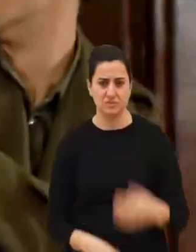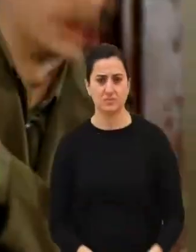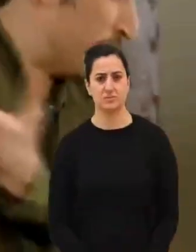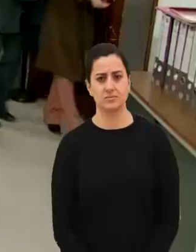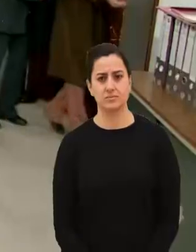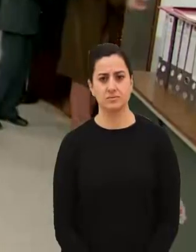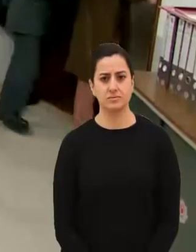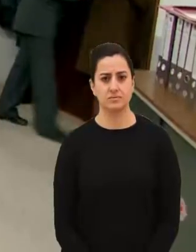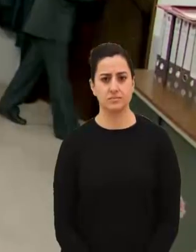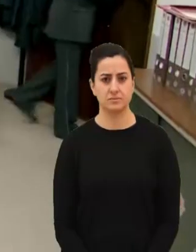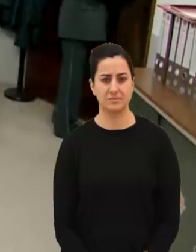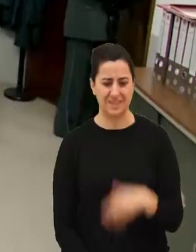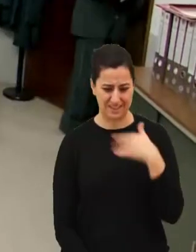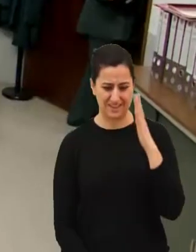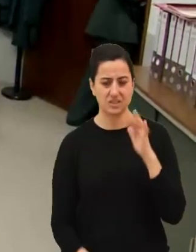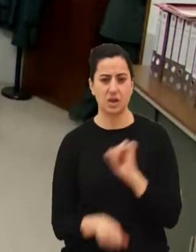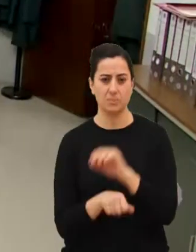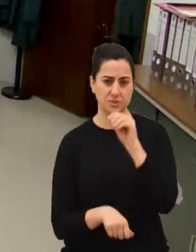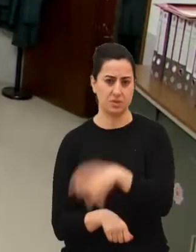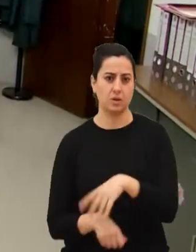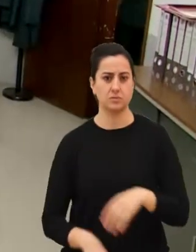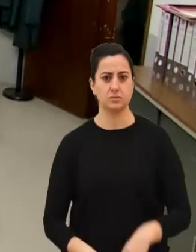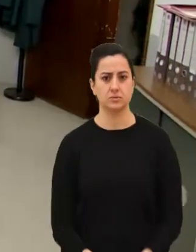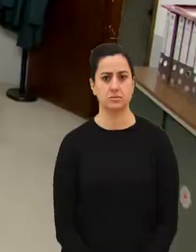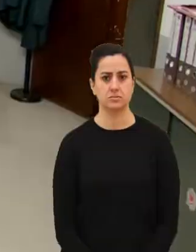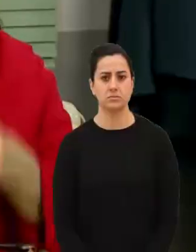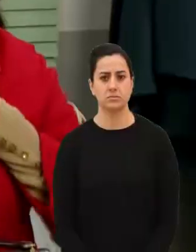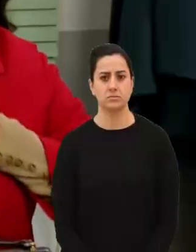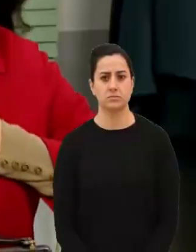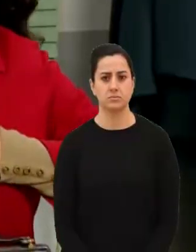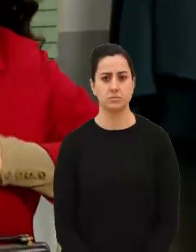götür. Kodesi doğru kodesi. Hadi hadi. Nezarete nezarete.